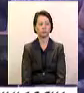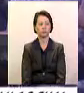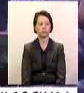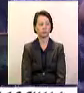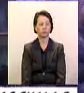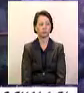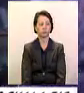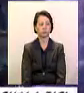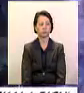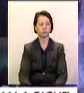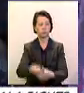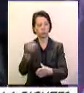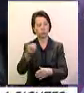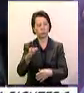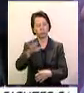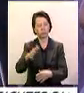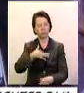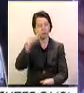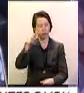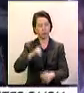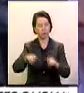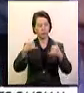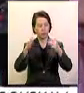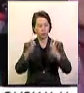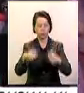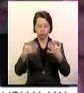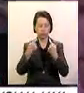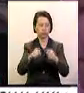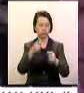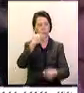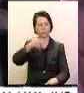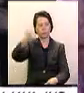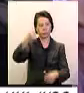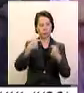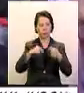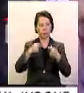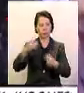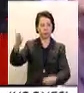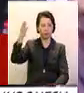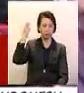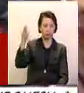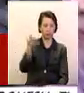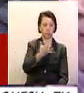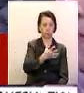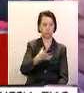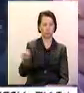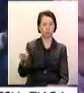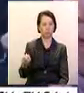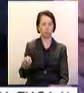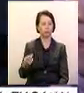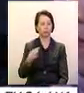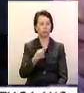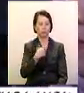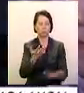Ada dua jangkaan kami lah, tapi saya percaya pemain-pemain semua dah cuba yang terbaik pada game yang lepas dan saya salutlah